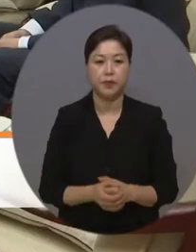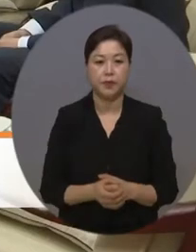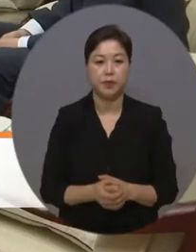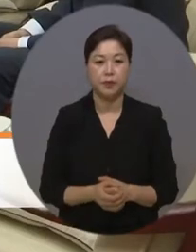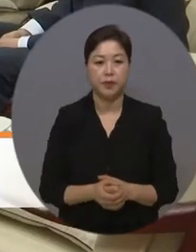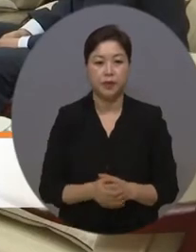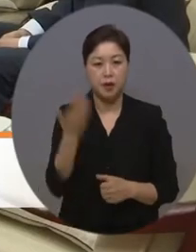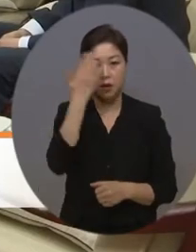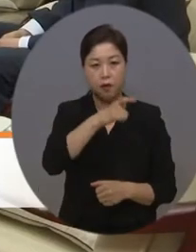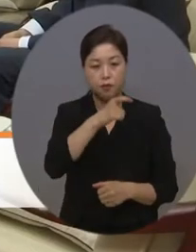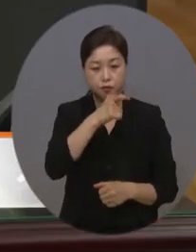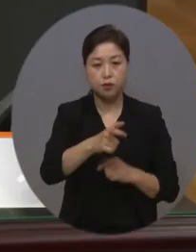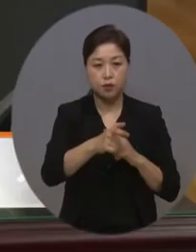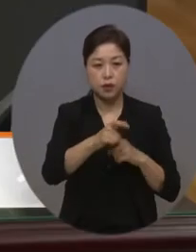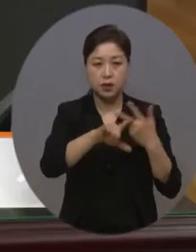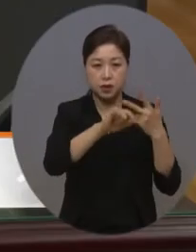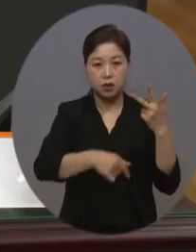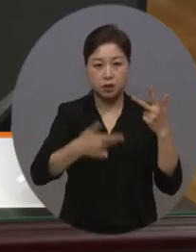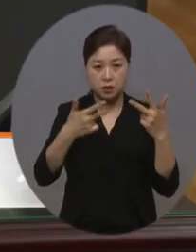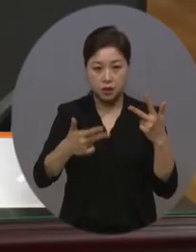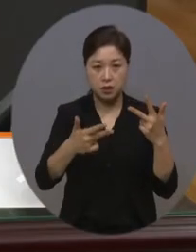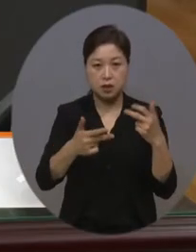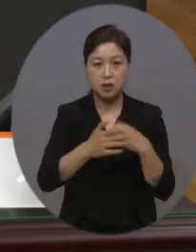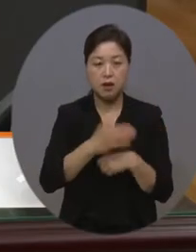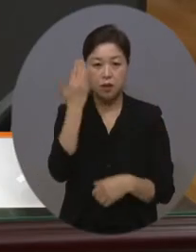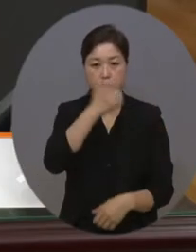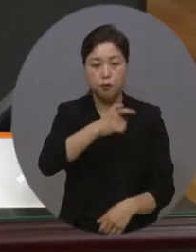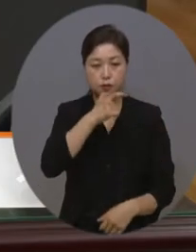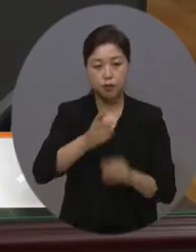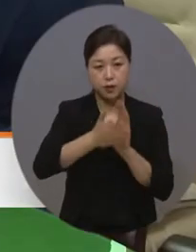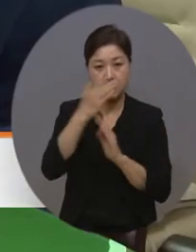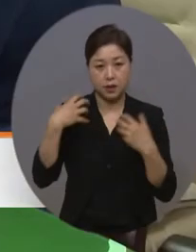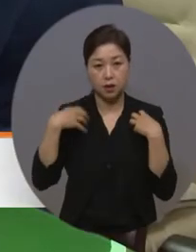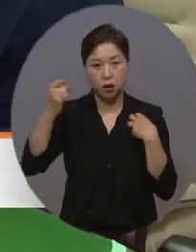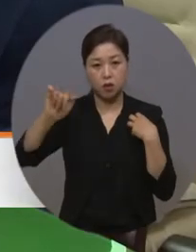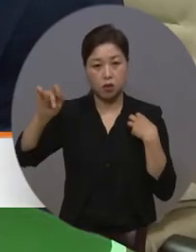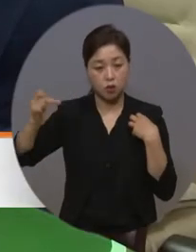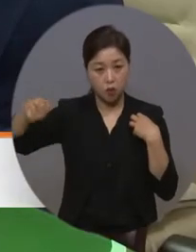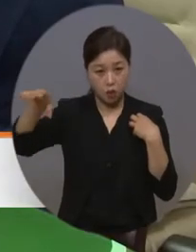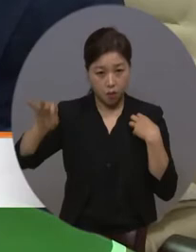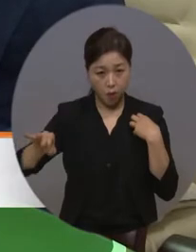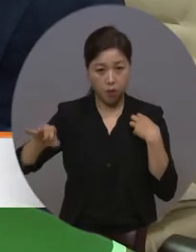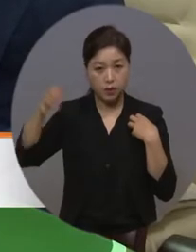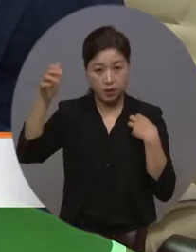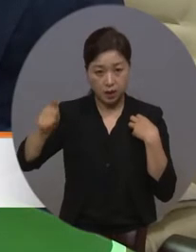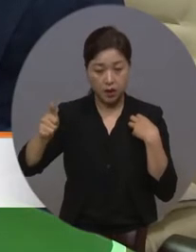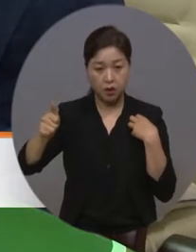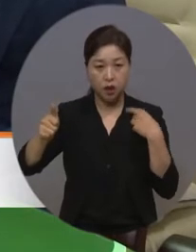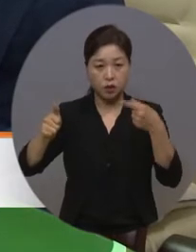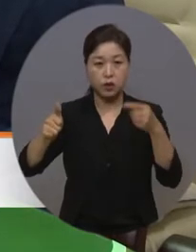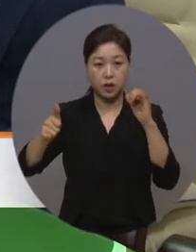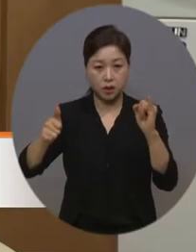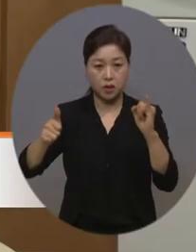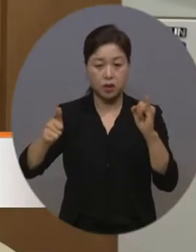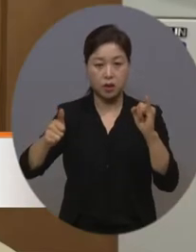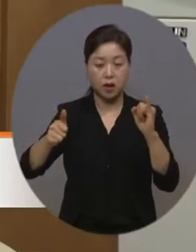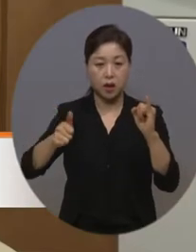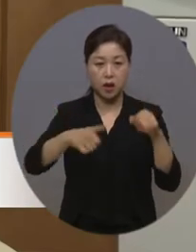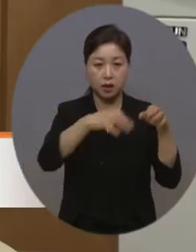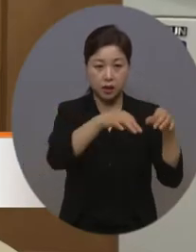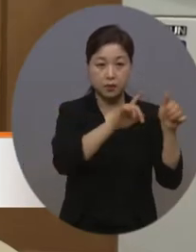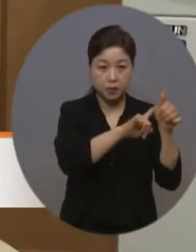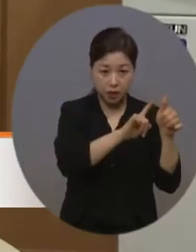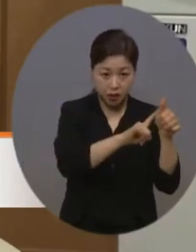여수시는 지난 7일 여수시청에서 권호봉 여수시장과 GS칼텍스 이두희 생산본부장,